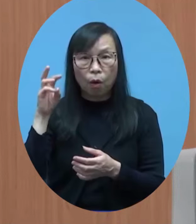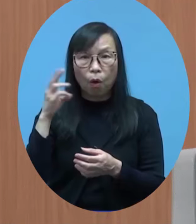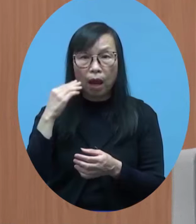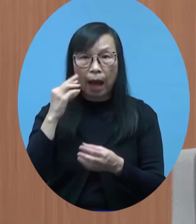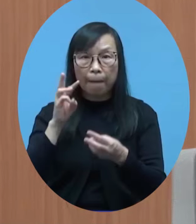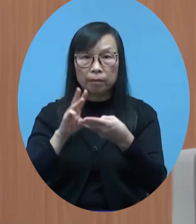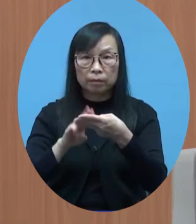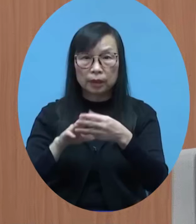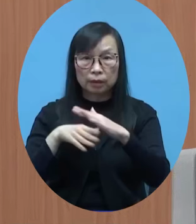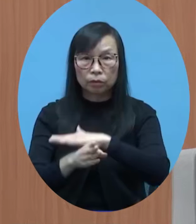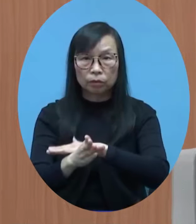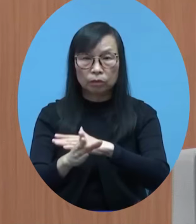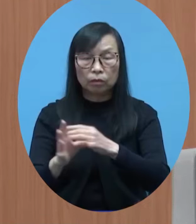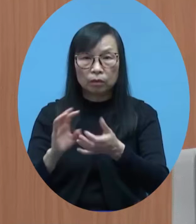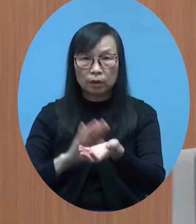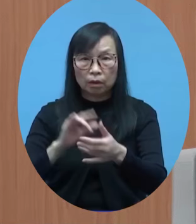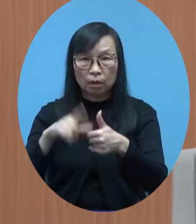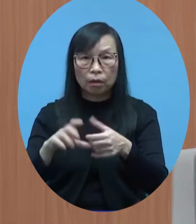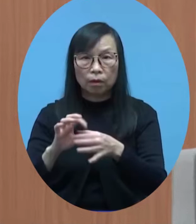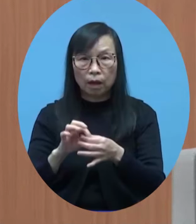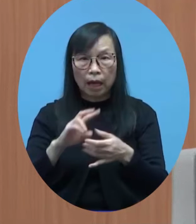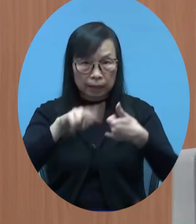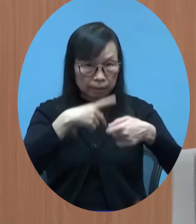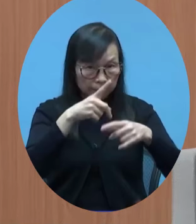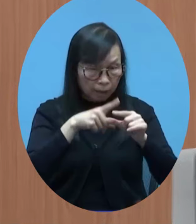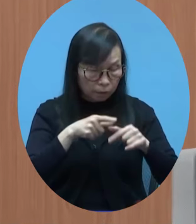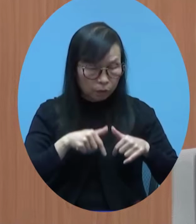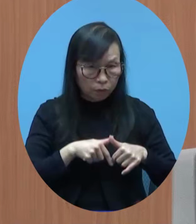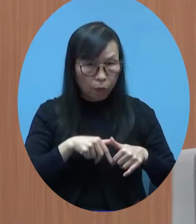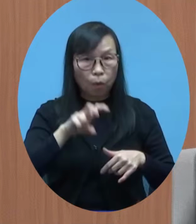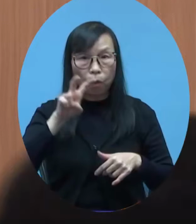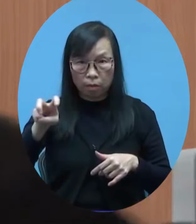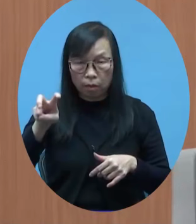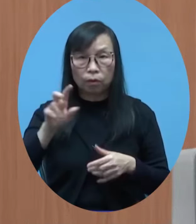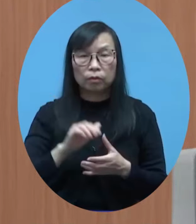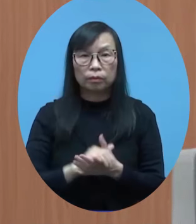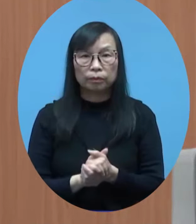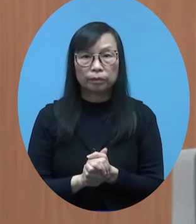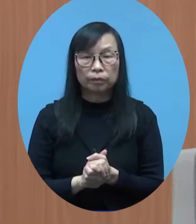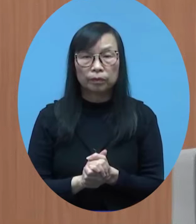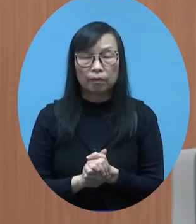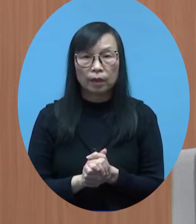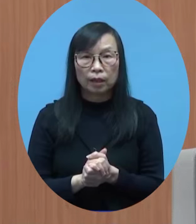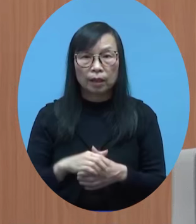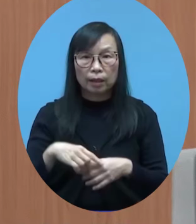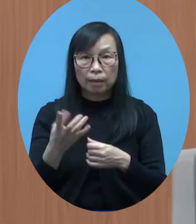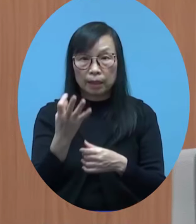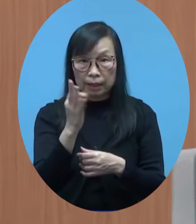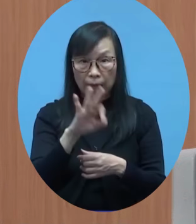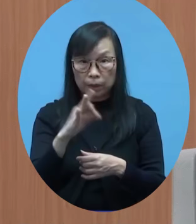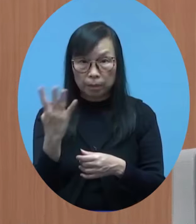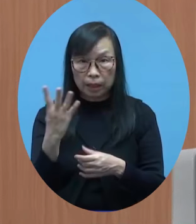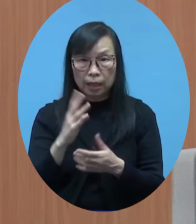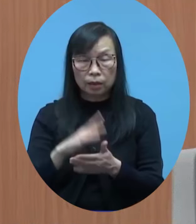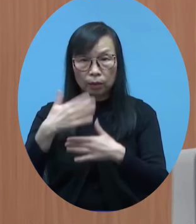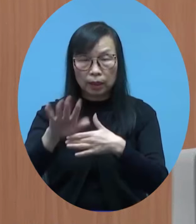隧道相關嘅個案啦，就應該喺檢查中心，唔係喺個檢疫中心確診嘅。咁另外仲有34宗咧，就係、是、